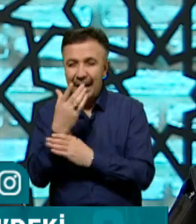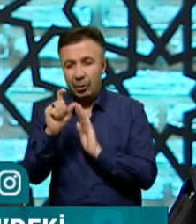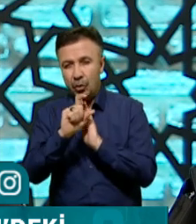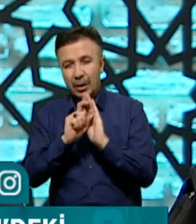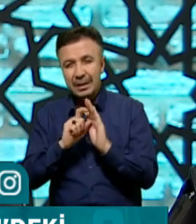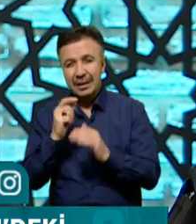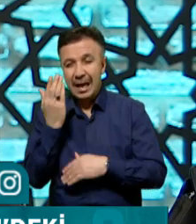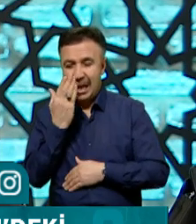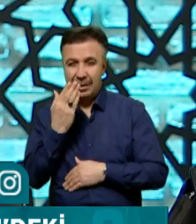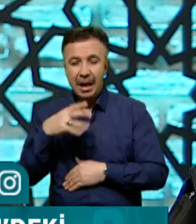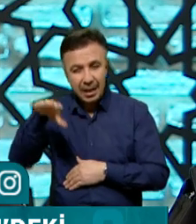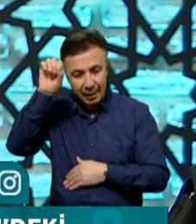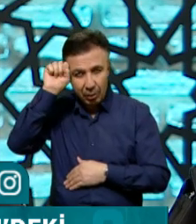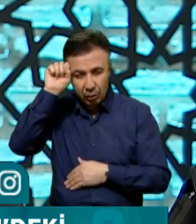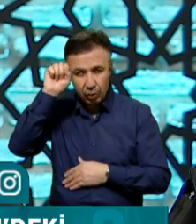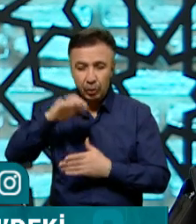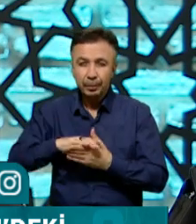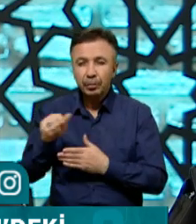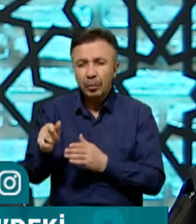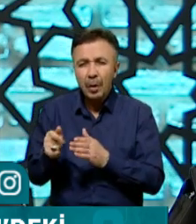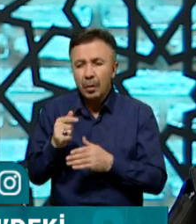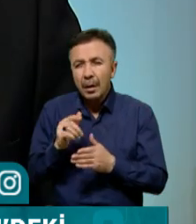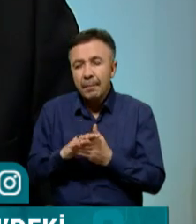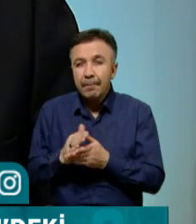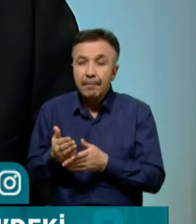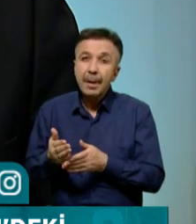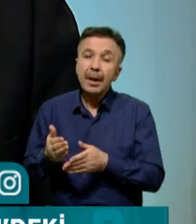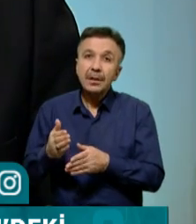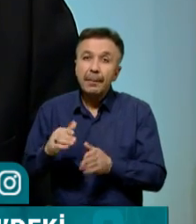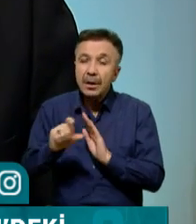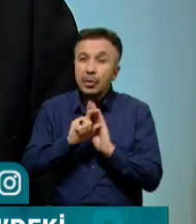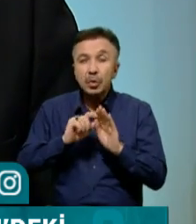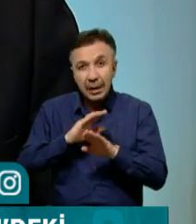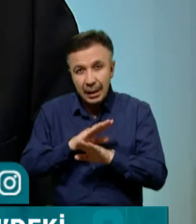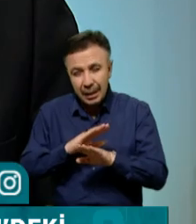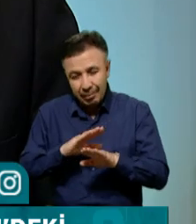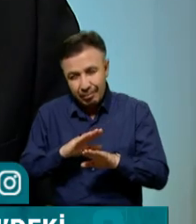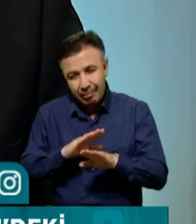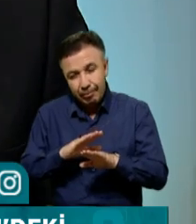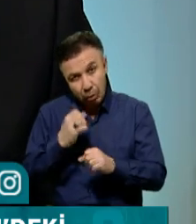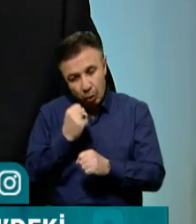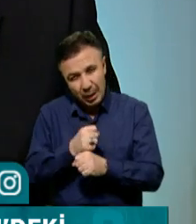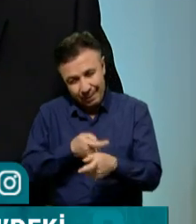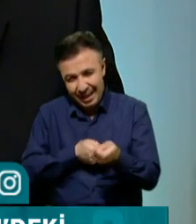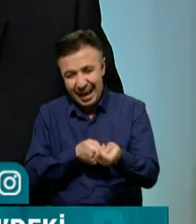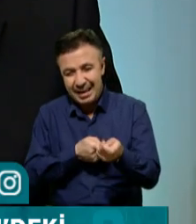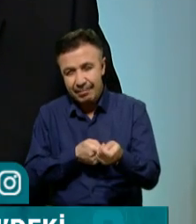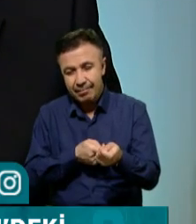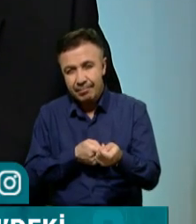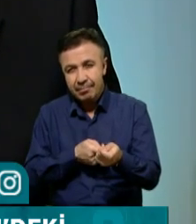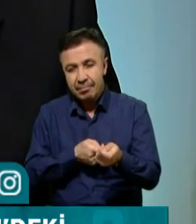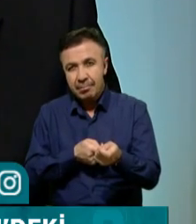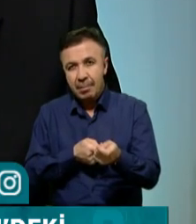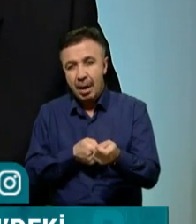okuma değil de bir süreyi bitirdikten sonra bir başka surenin ezberlenmesi, görevi, eğitim bu. Ama şöyle tersinden okumaya